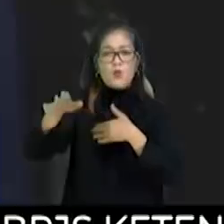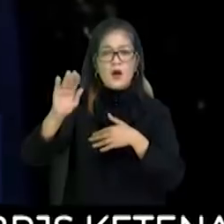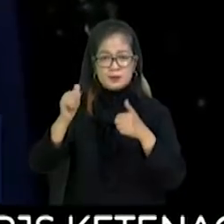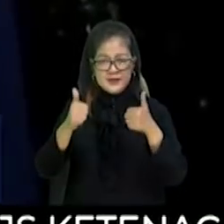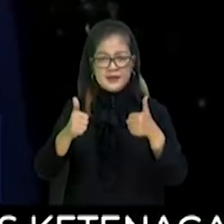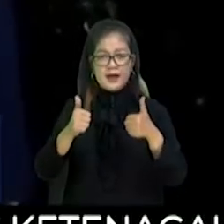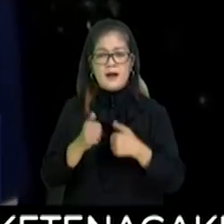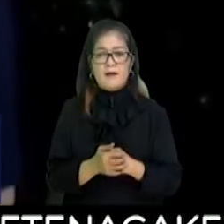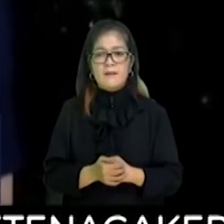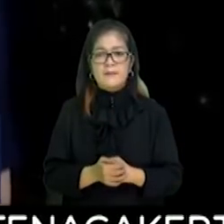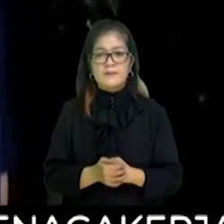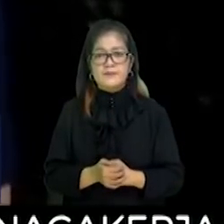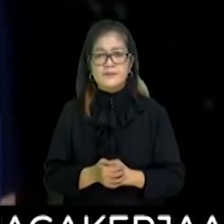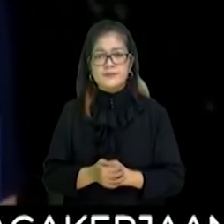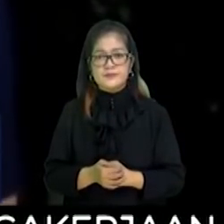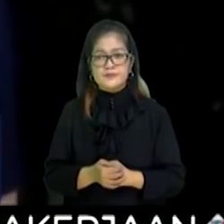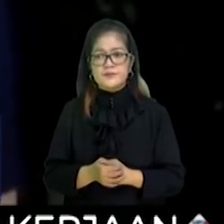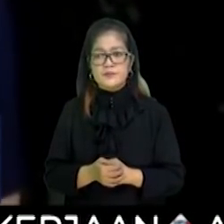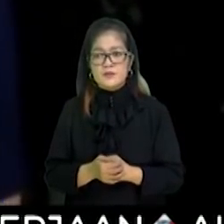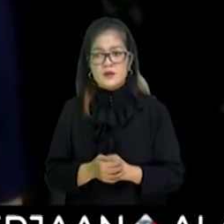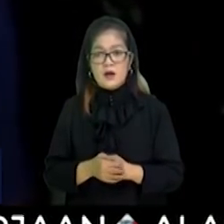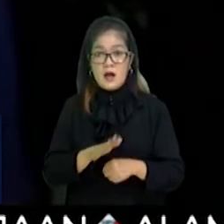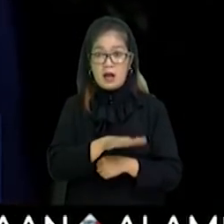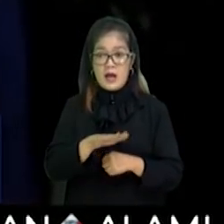ama anak-anak di tahap